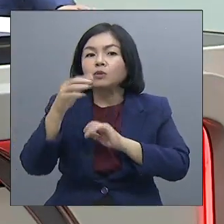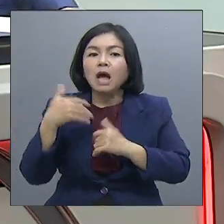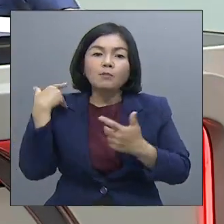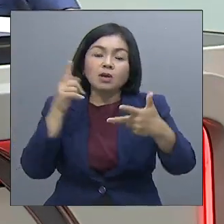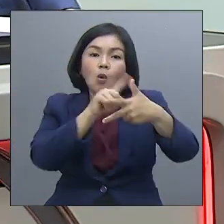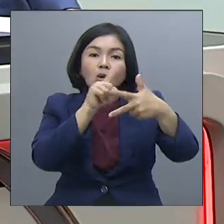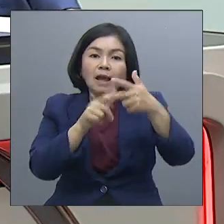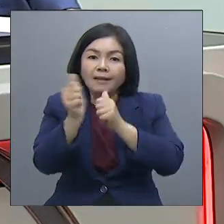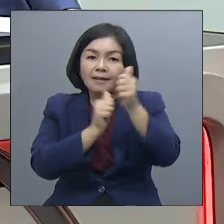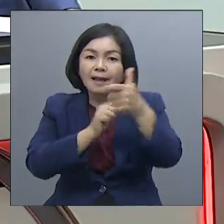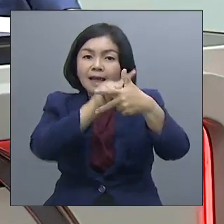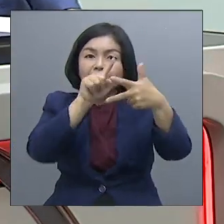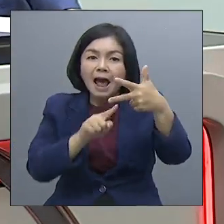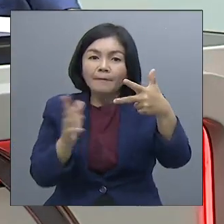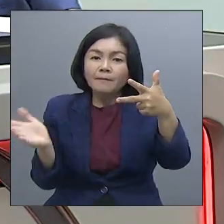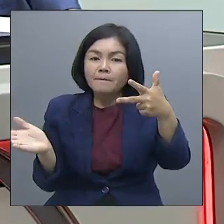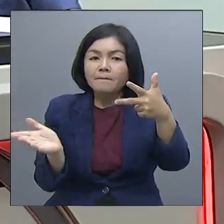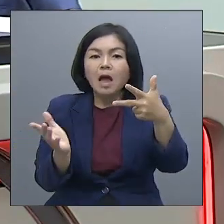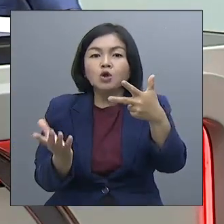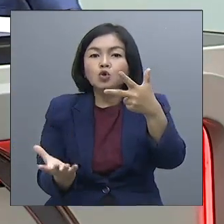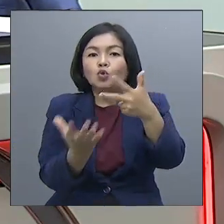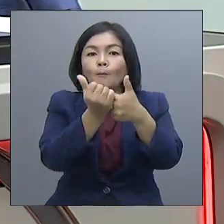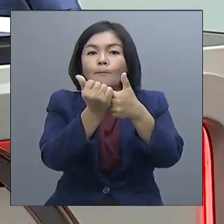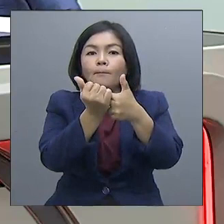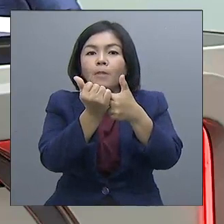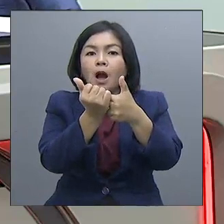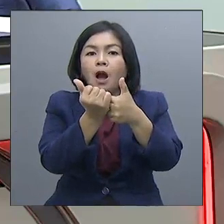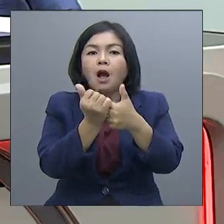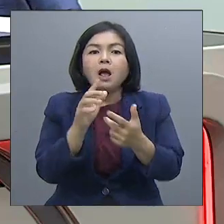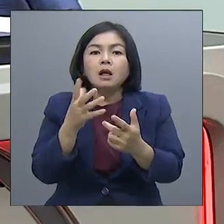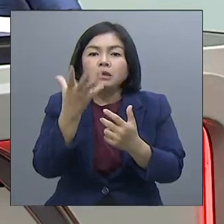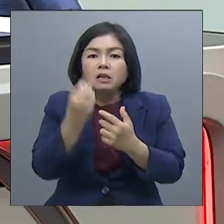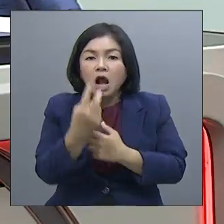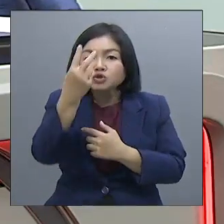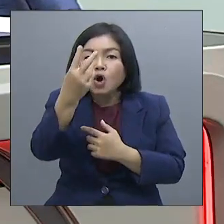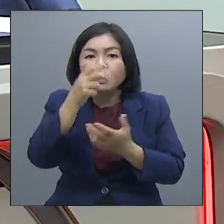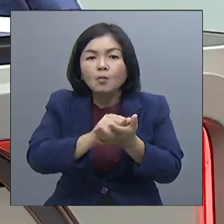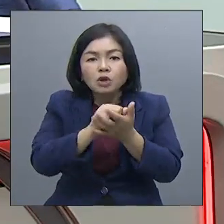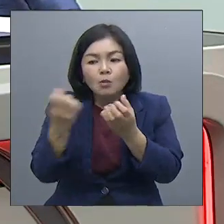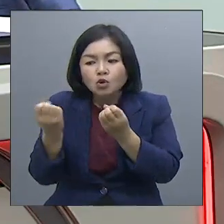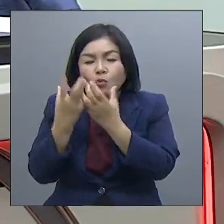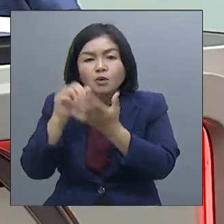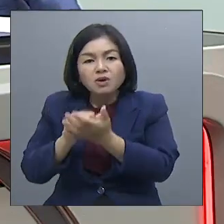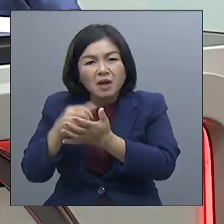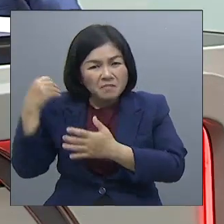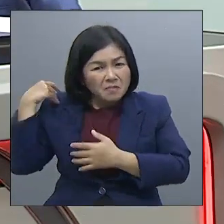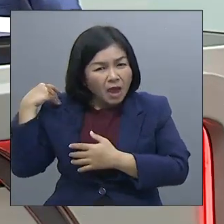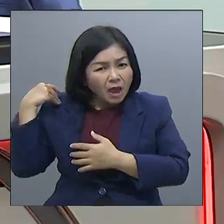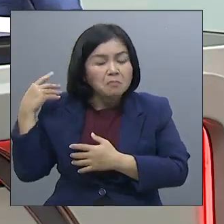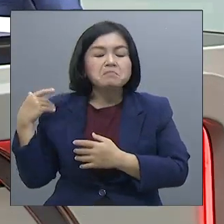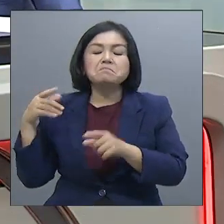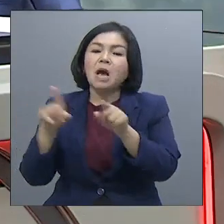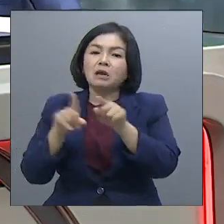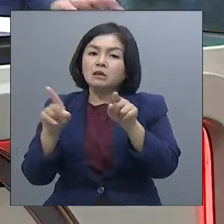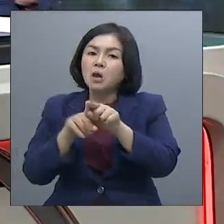ยเกิดคำถามเหมือนกันว่าสรุปแล้วคุณภาพการให้บริการเนี่ยได้รับผลกระทบด้วยหรือเปล่านะคะ มีหลายเหตุการณ์ที่เกิดขึ้นค่ะที่ผู้บริ